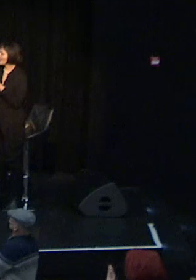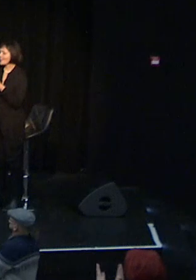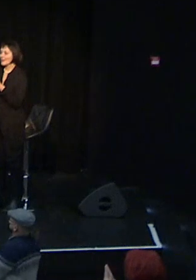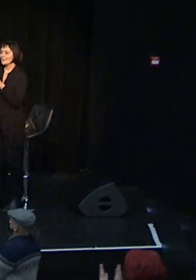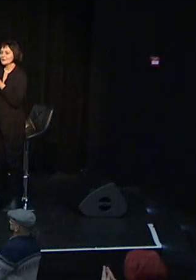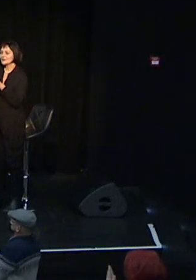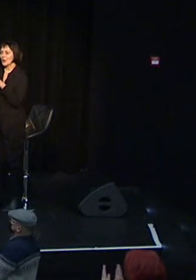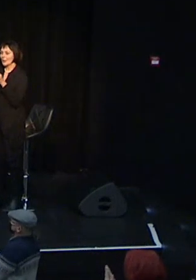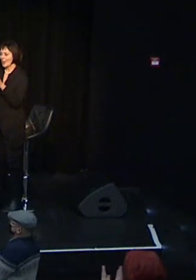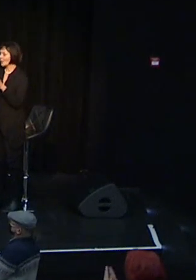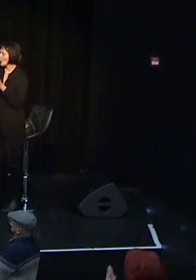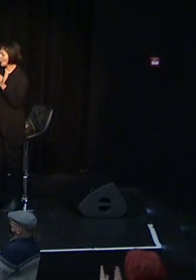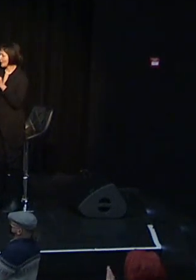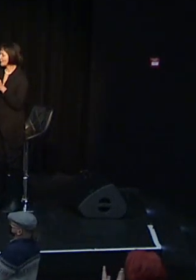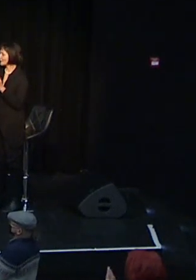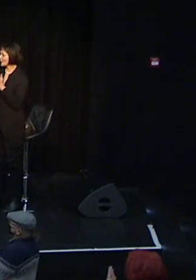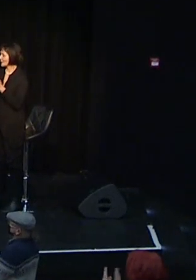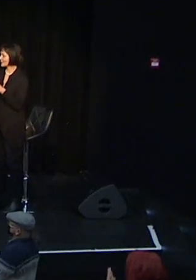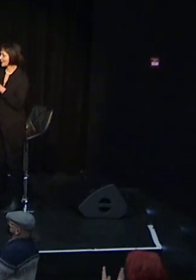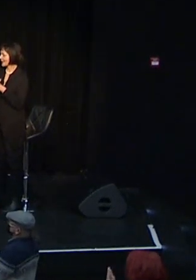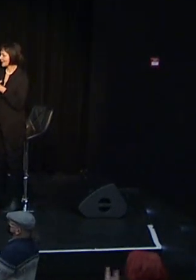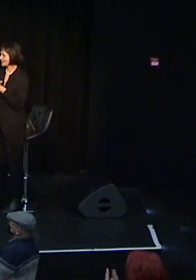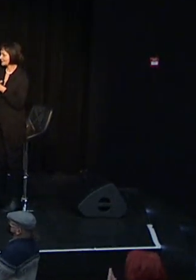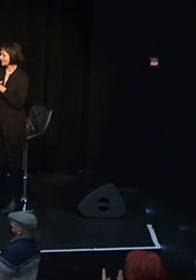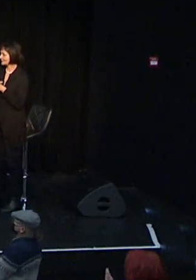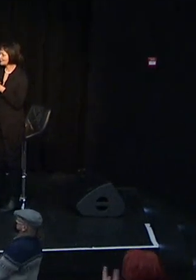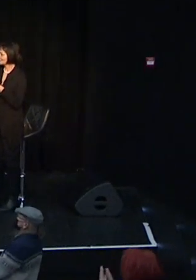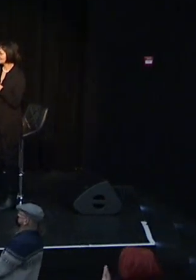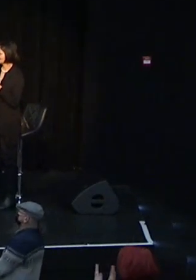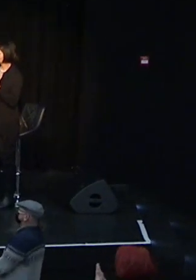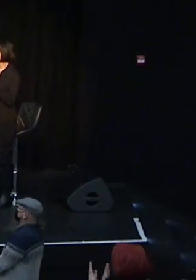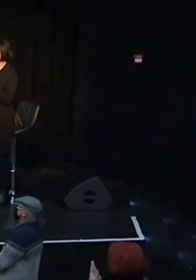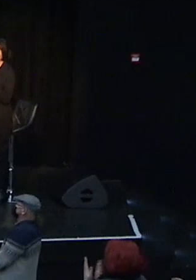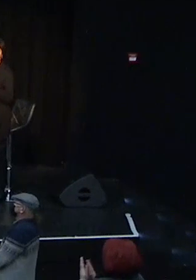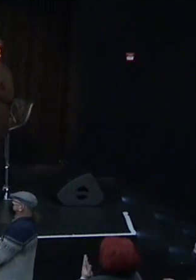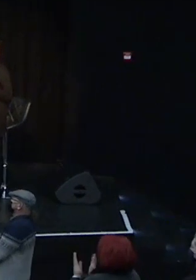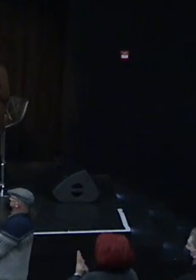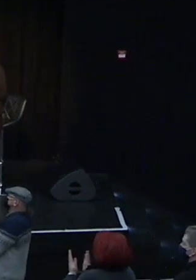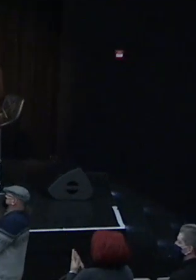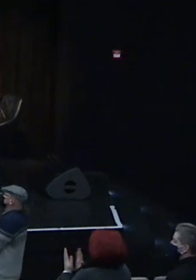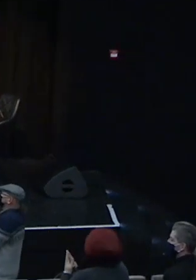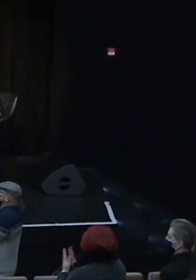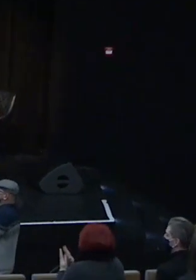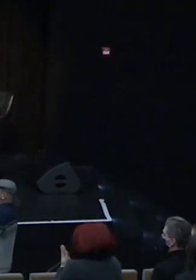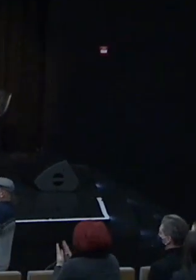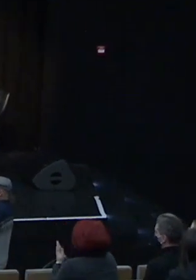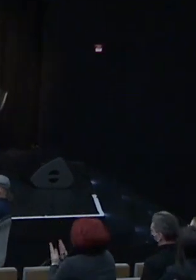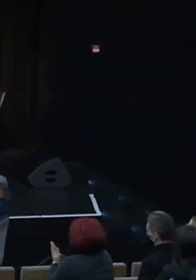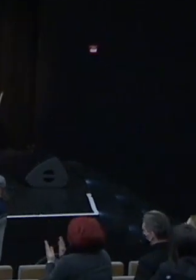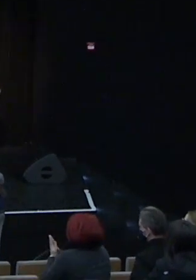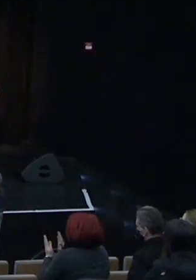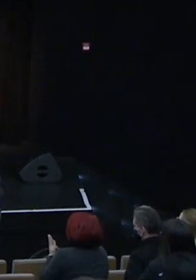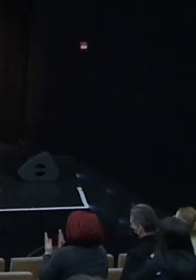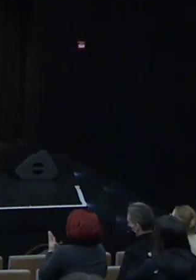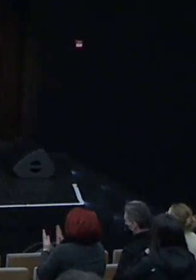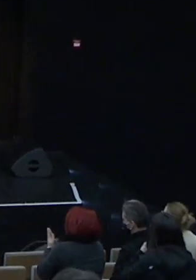lat w górach, tak? Książkę. Dokładnie, dokładnie. Mam póki nadzieję, co mamy 40... że w przyszłym roku już będzie... Tak, proszę mi wybaczyć ten